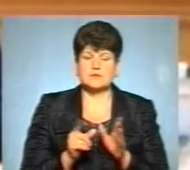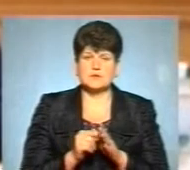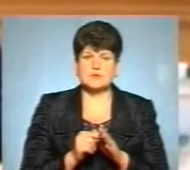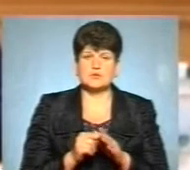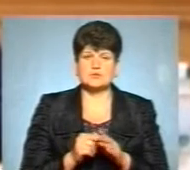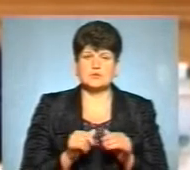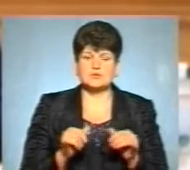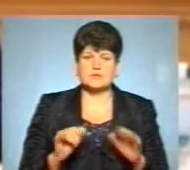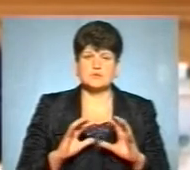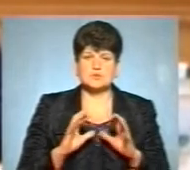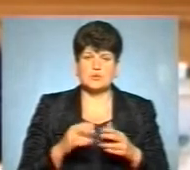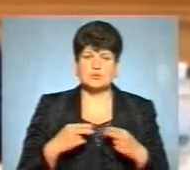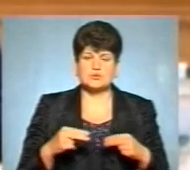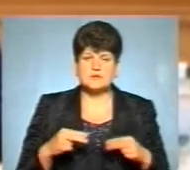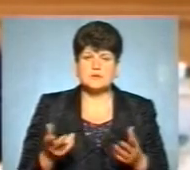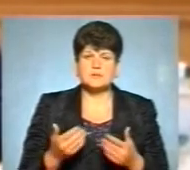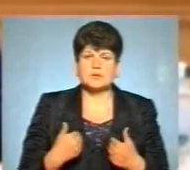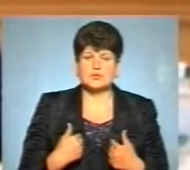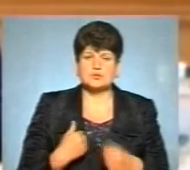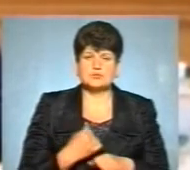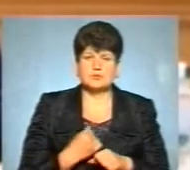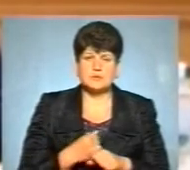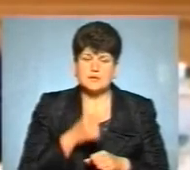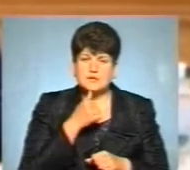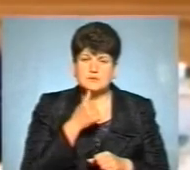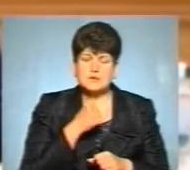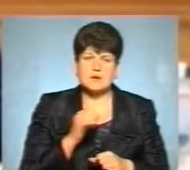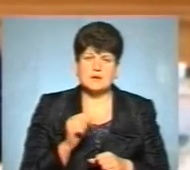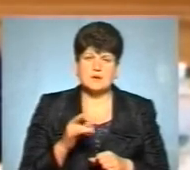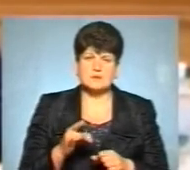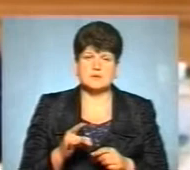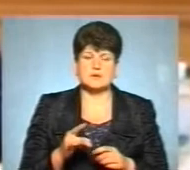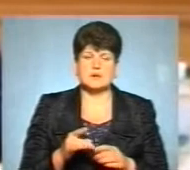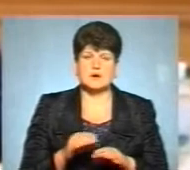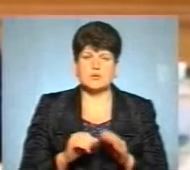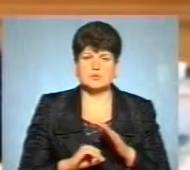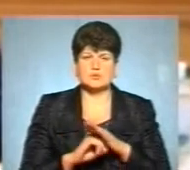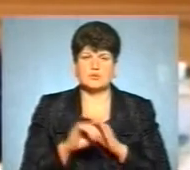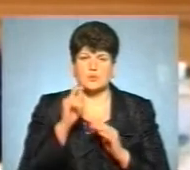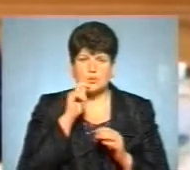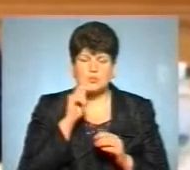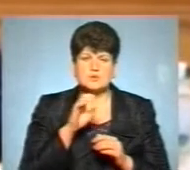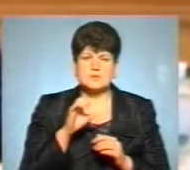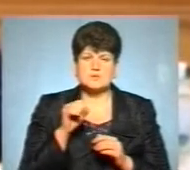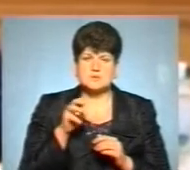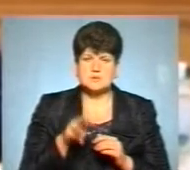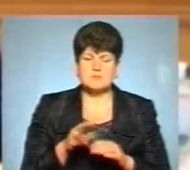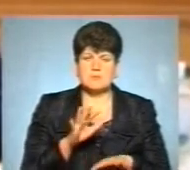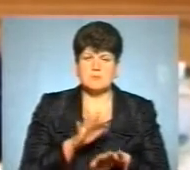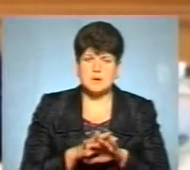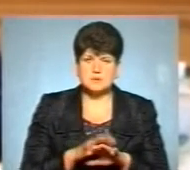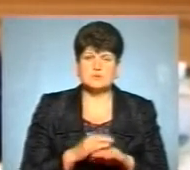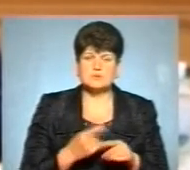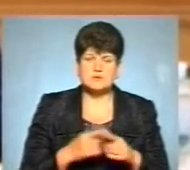міжнародної торгівлі, де ми хочемо робити експортно-кредитне агентство на основі Укрексімбанку, і такі ідеї вже є і